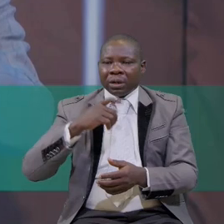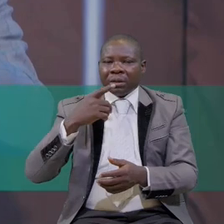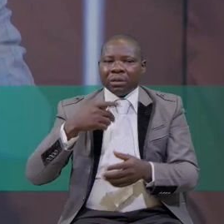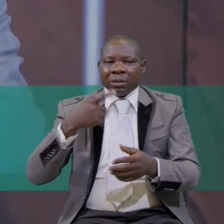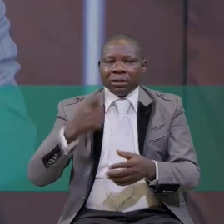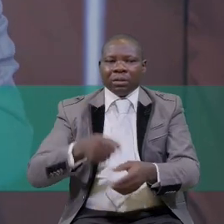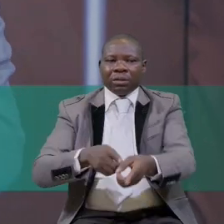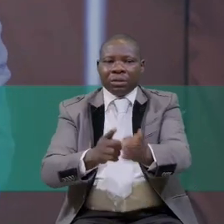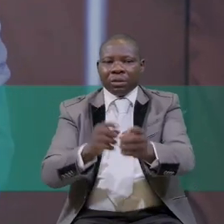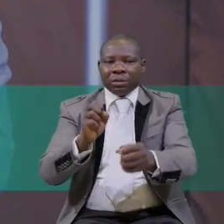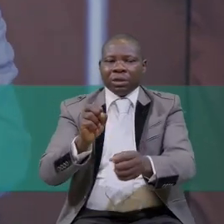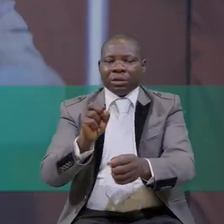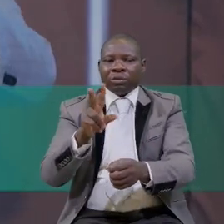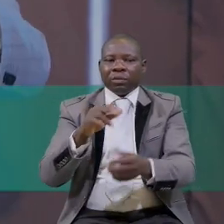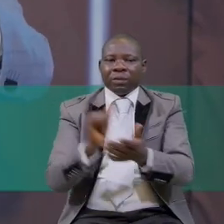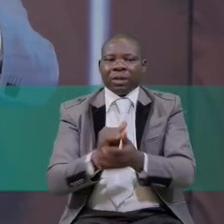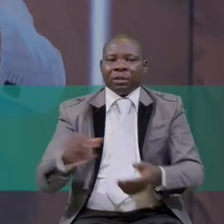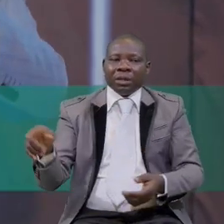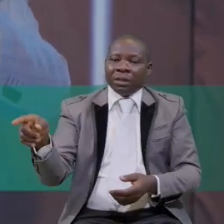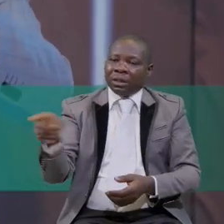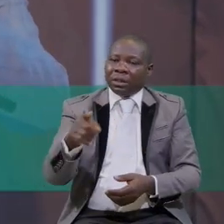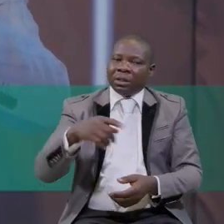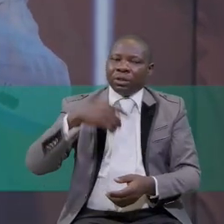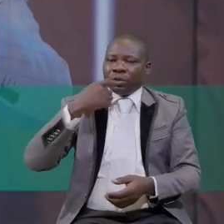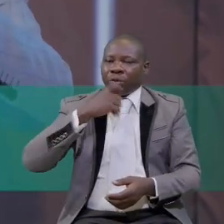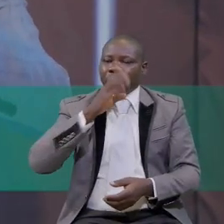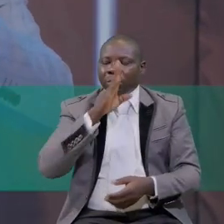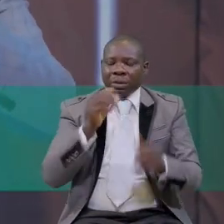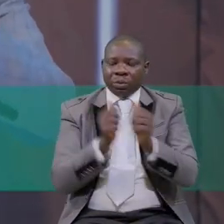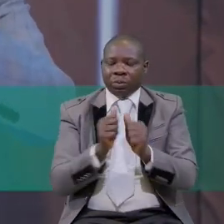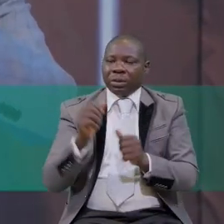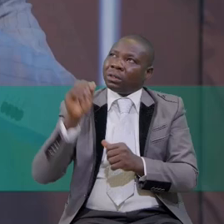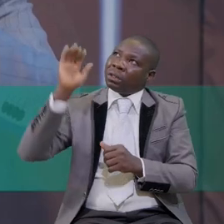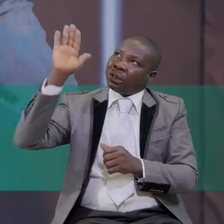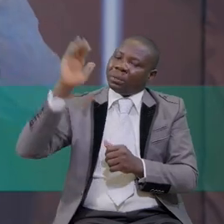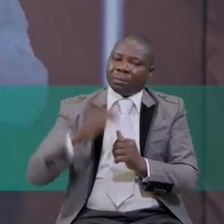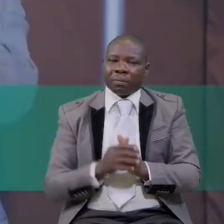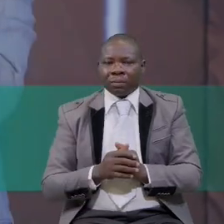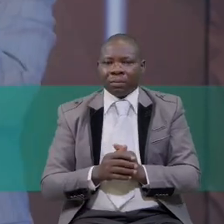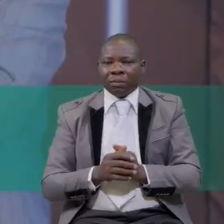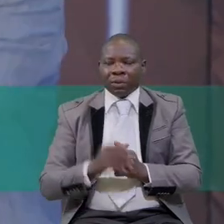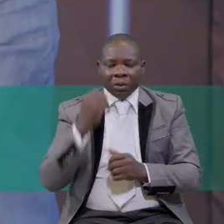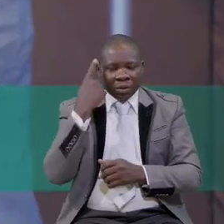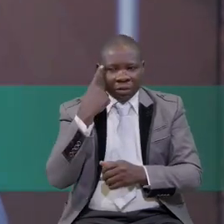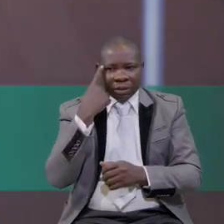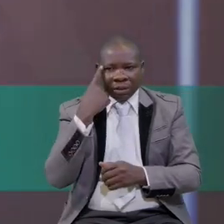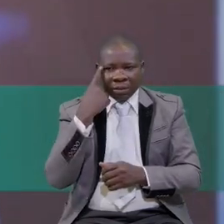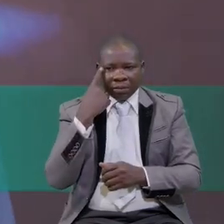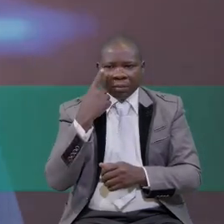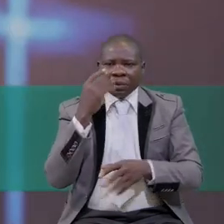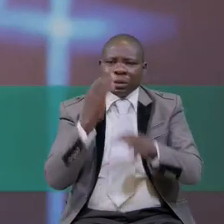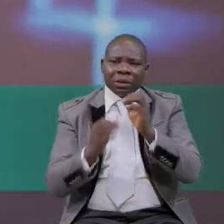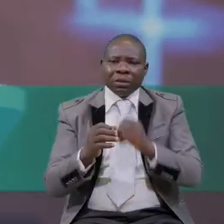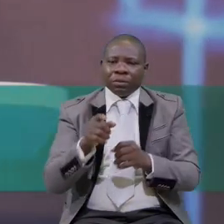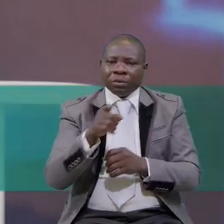Il en établit 12 pour les avoir avec lui. Pour les avoir avec lui. Comprenez?